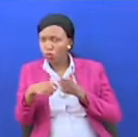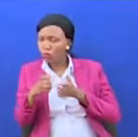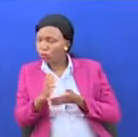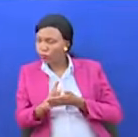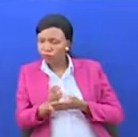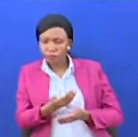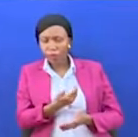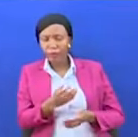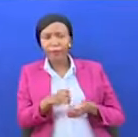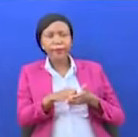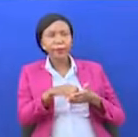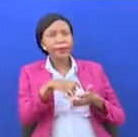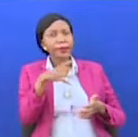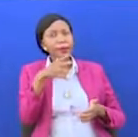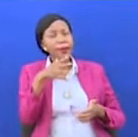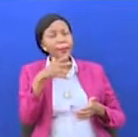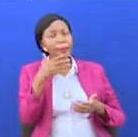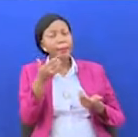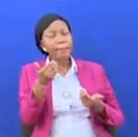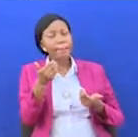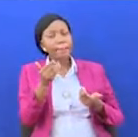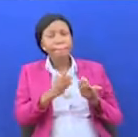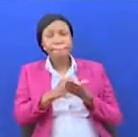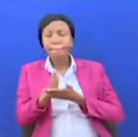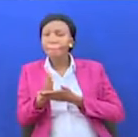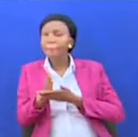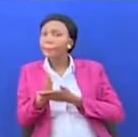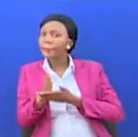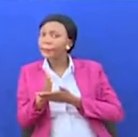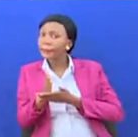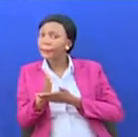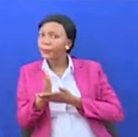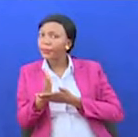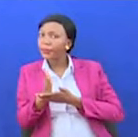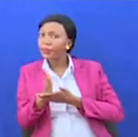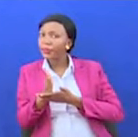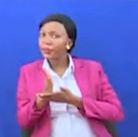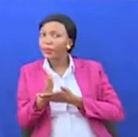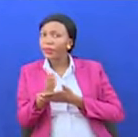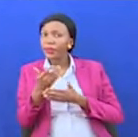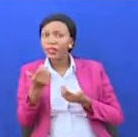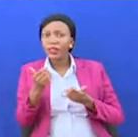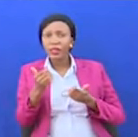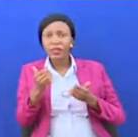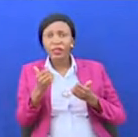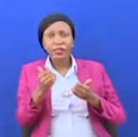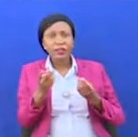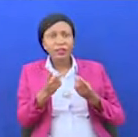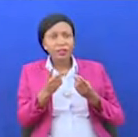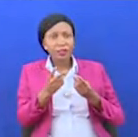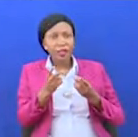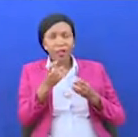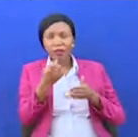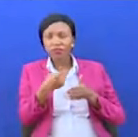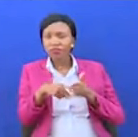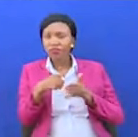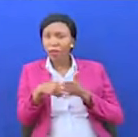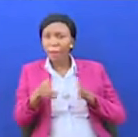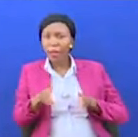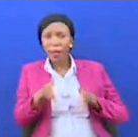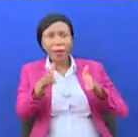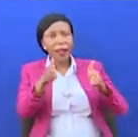na gharama za zile za kupitisha mikongo nani fiber barabarani